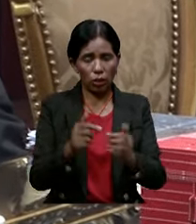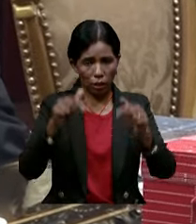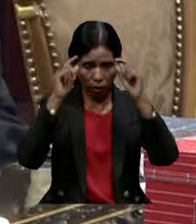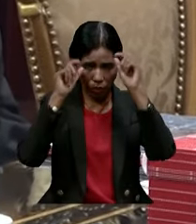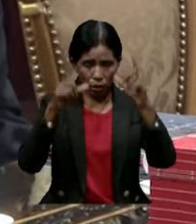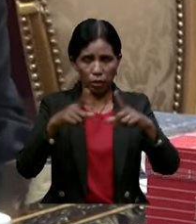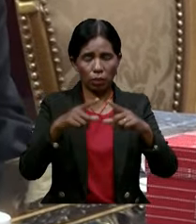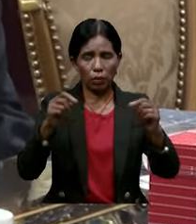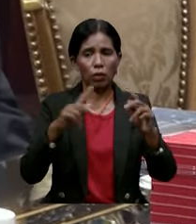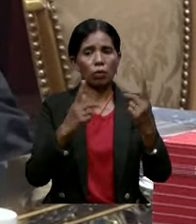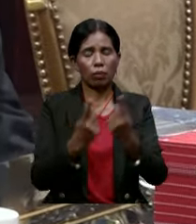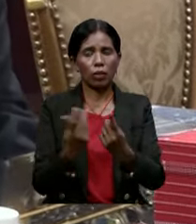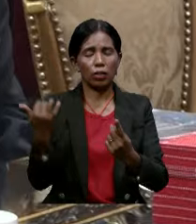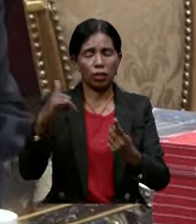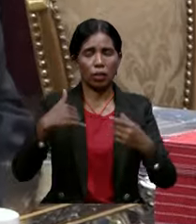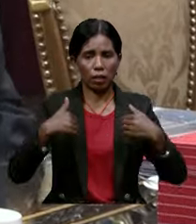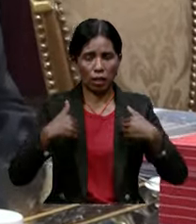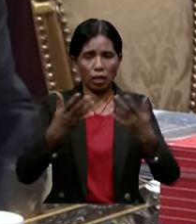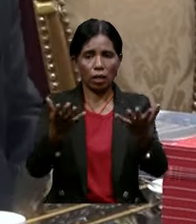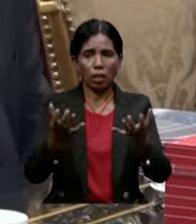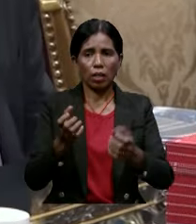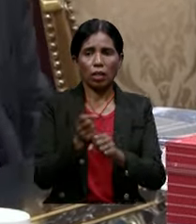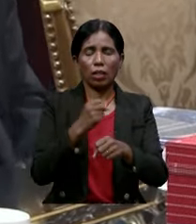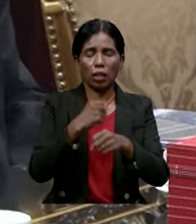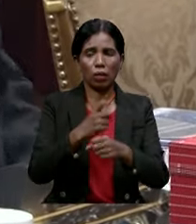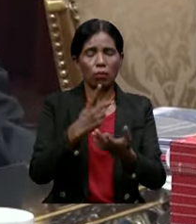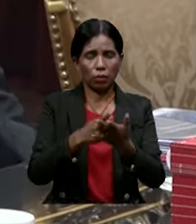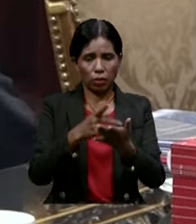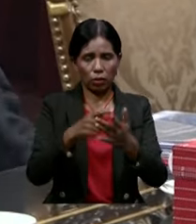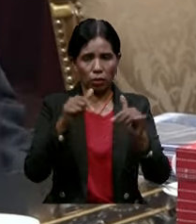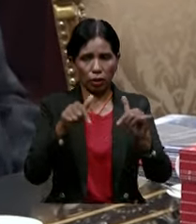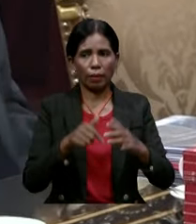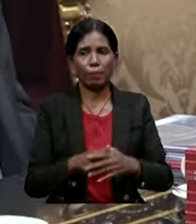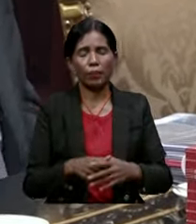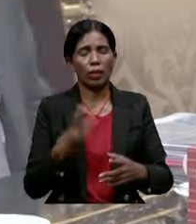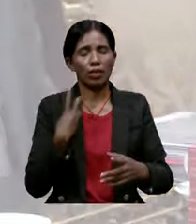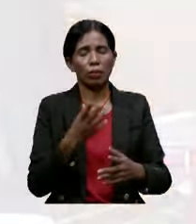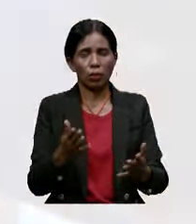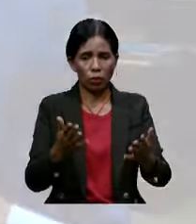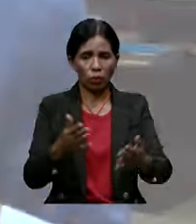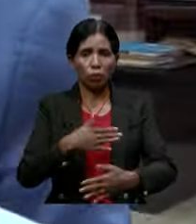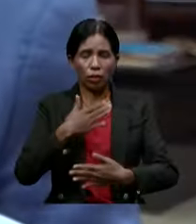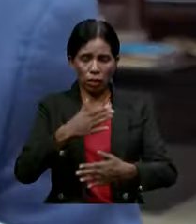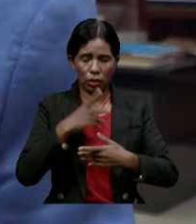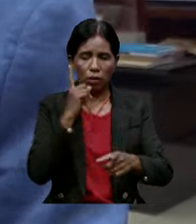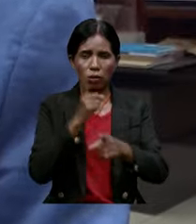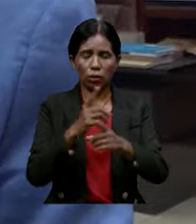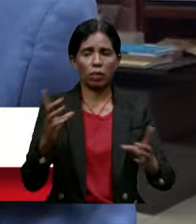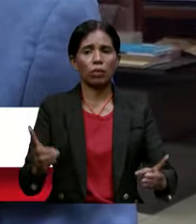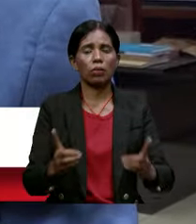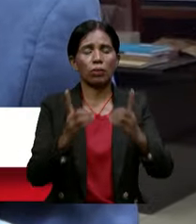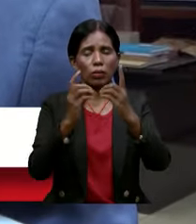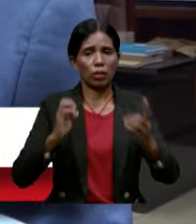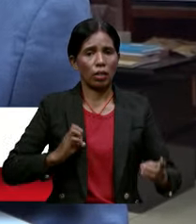apresenta kompanya sira nebe iha komitmentu o dihalau projetu ne. Teve sa sormalu ho embaixador Japão e Timor Leste